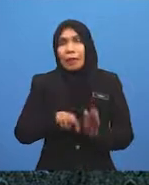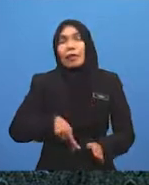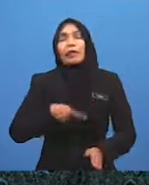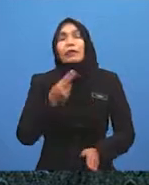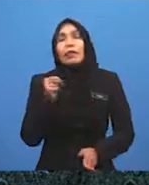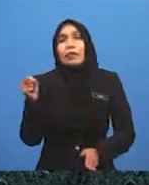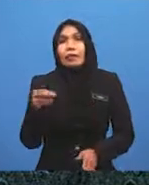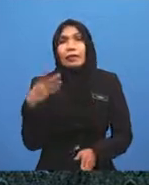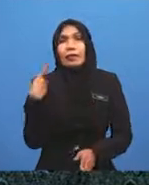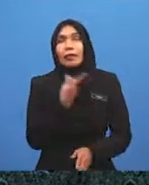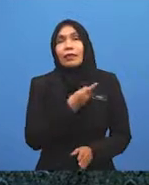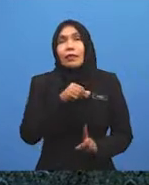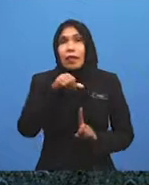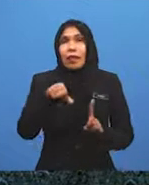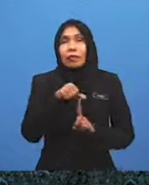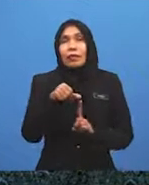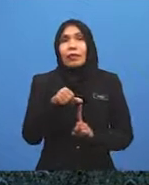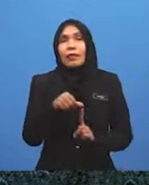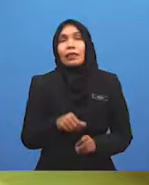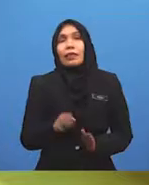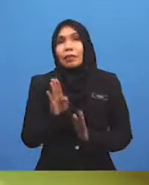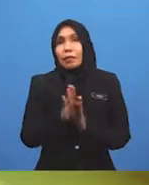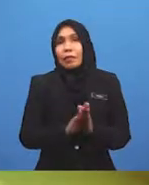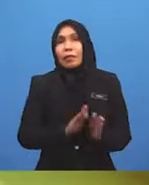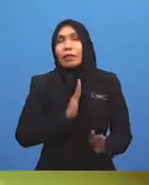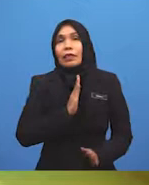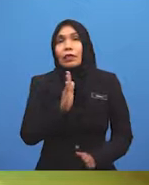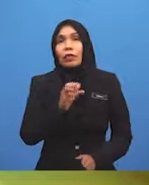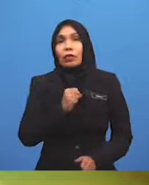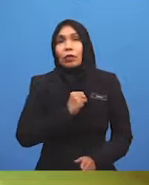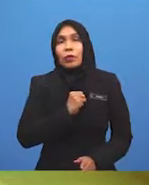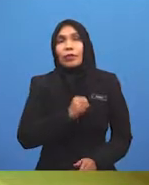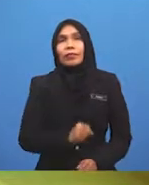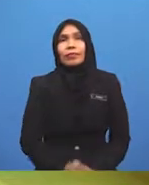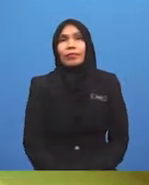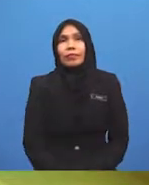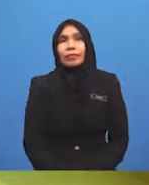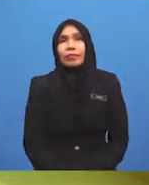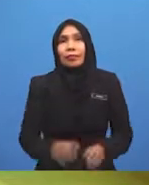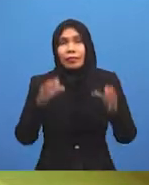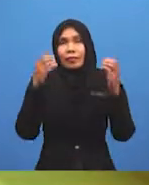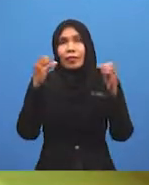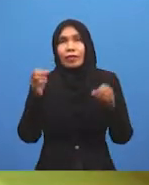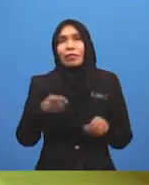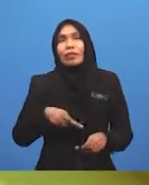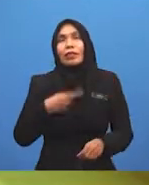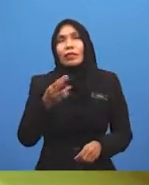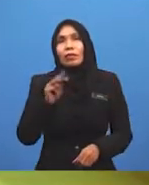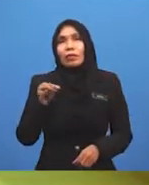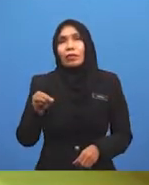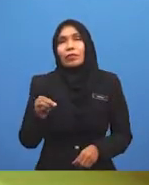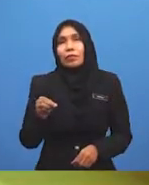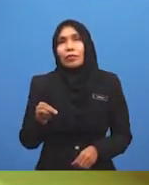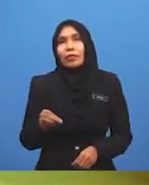berbudi pekerti mulia terhadap jiran? Cikgu berasa murid-murid sudah bersedia dengan jawapan. Mari